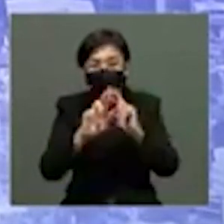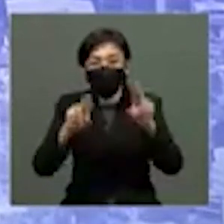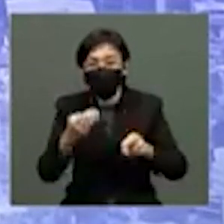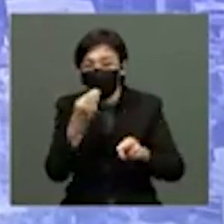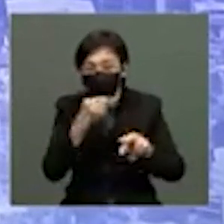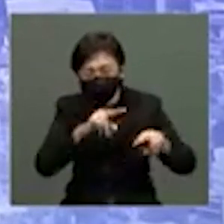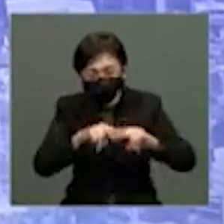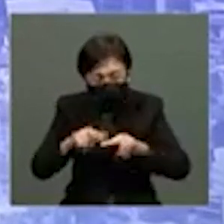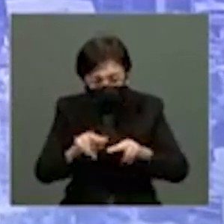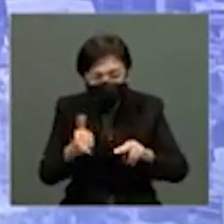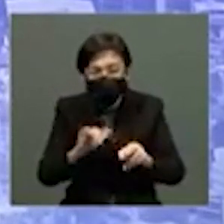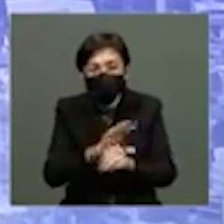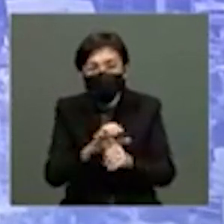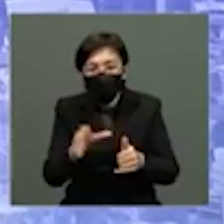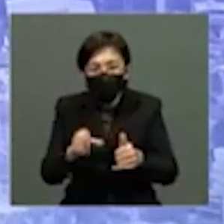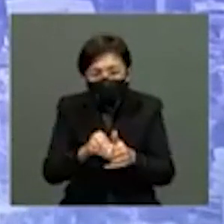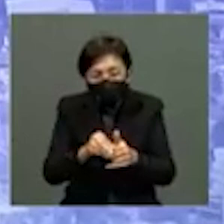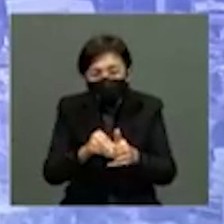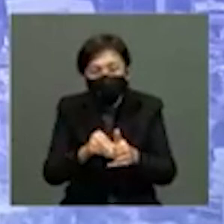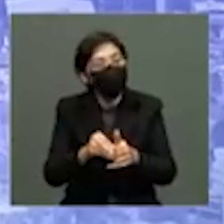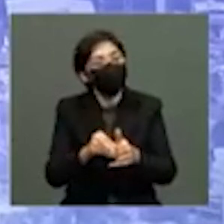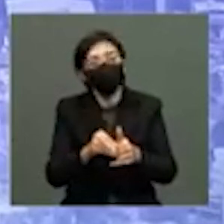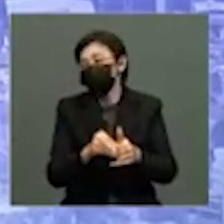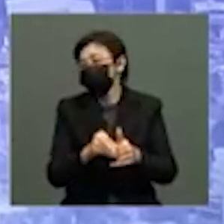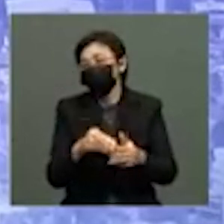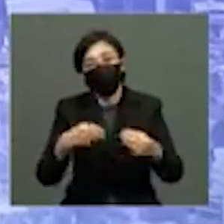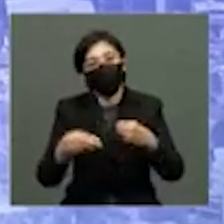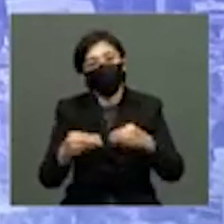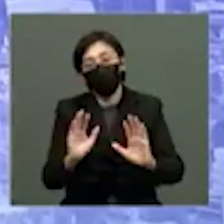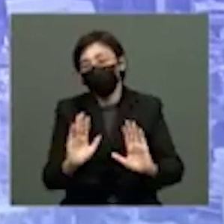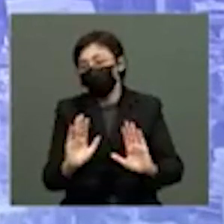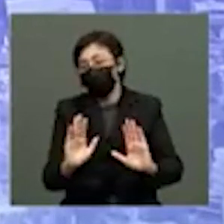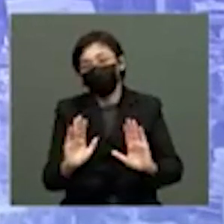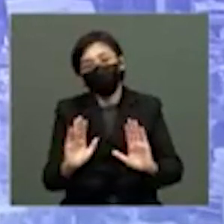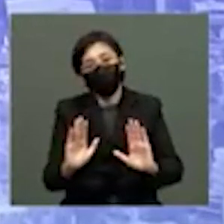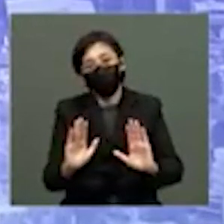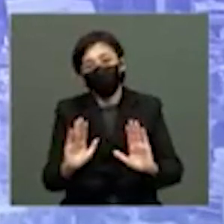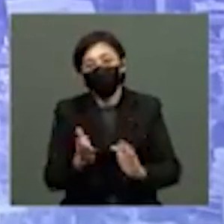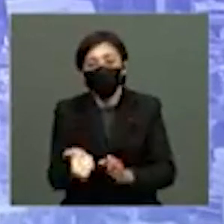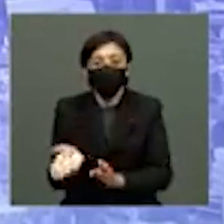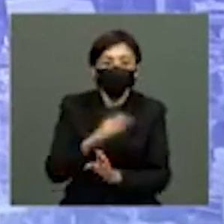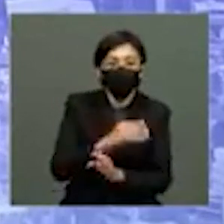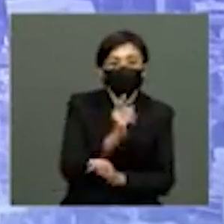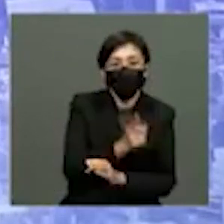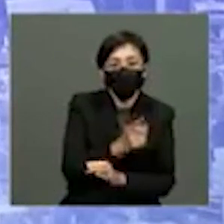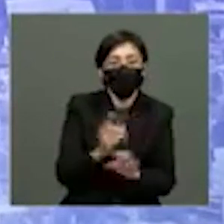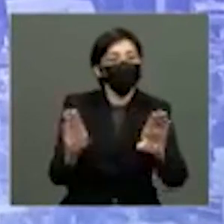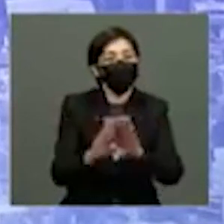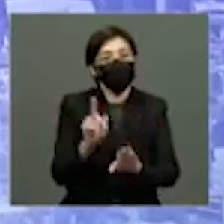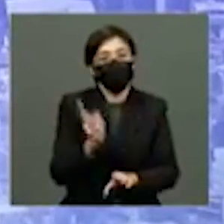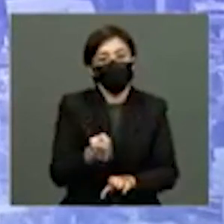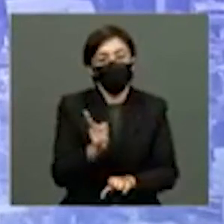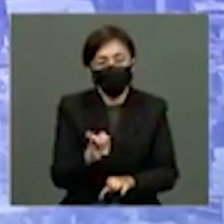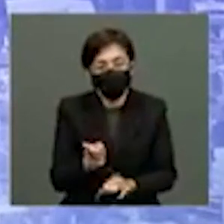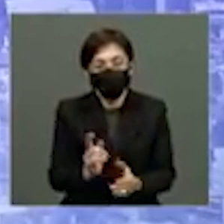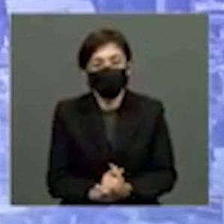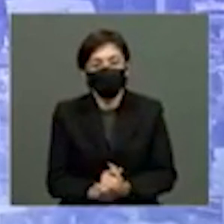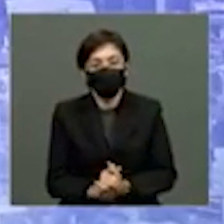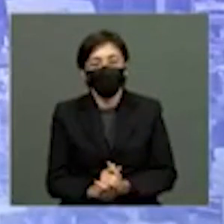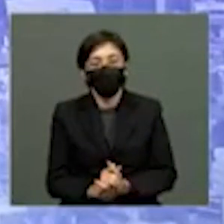นี้การผ่อนคลายนี้ก็สามารถที่จะกลับไปเป็นแบบเดิมได้ก็คือปิดเหมือนเดิมนะครับเพราะฉะ